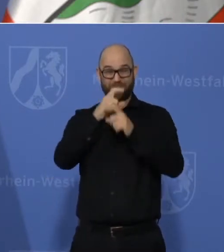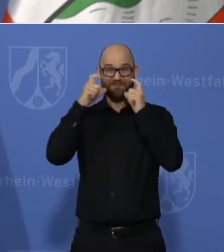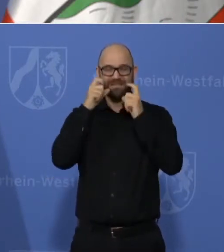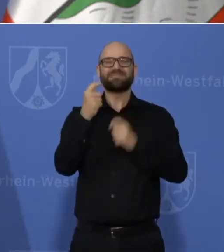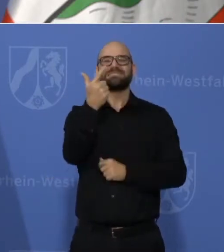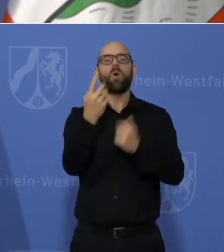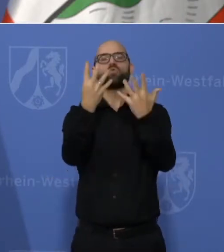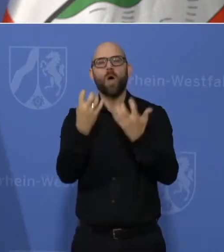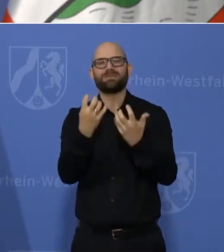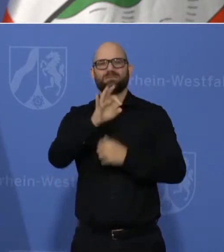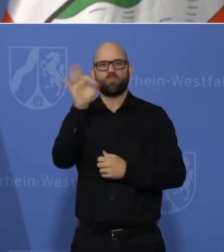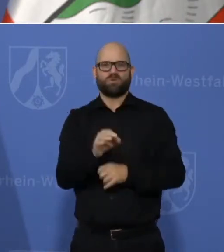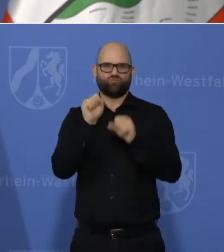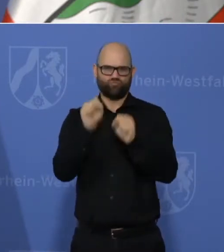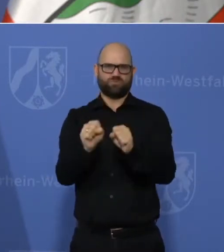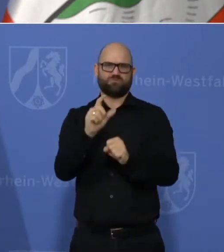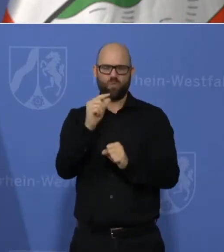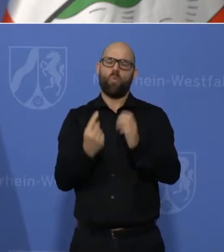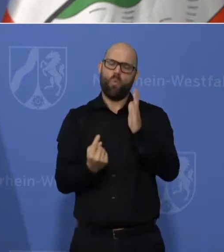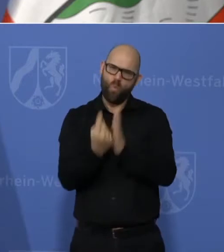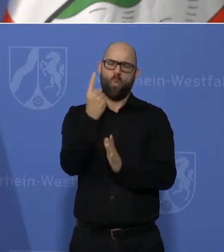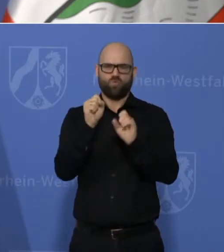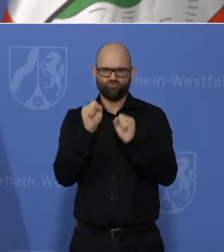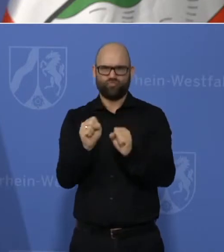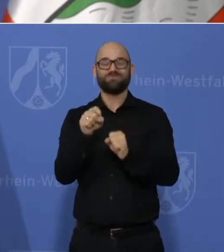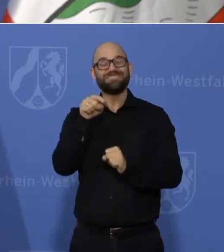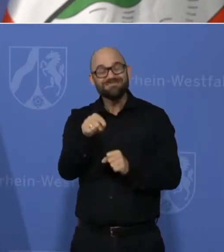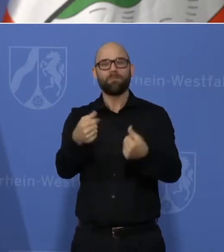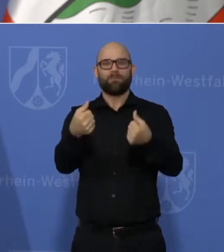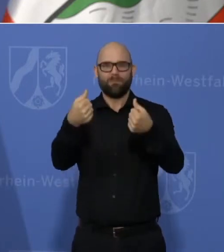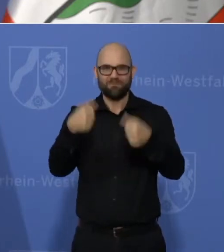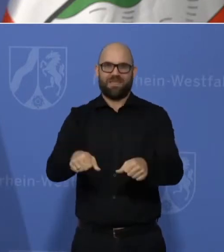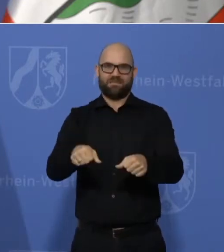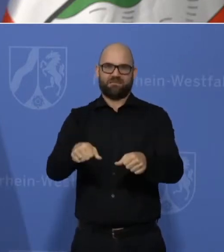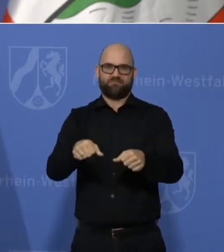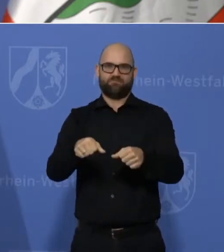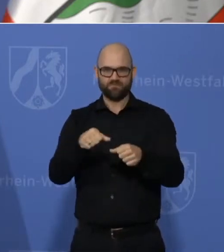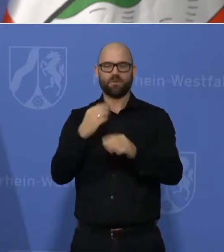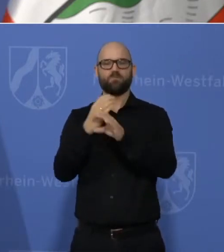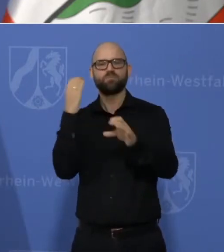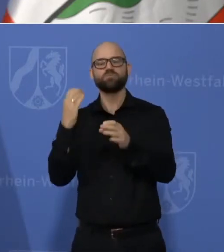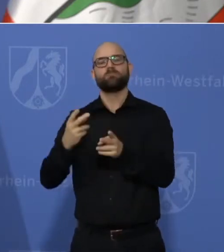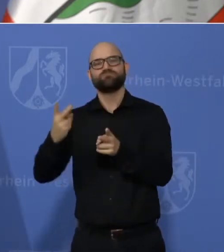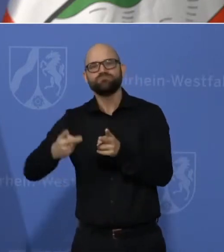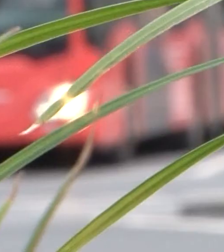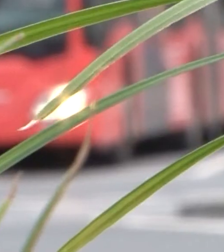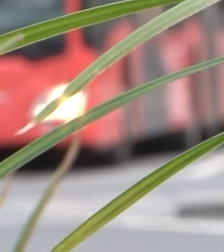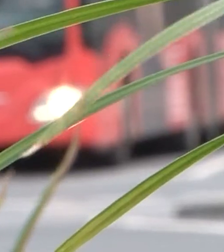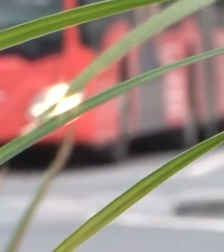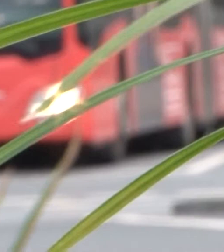hohe Schutzqualität. Die wird aber jetzt verpflichtend im öffentlichen Nahverkehr und in den